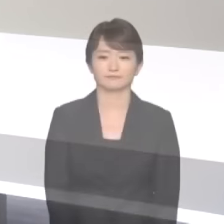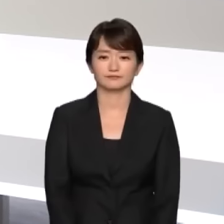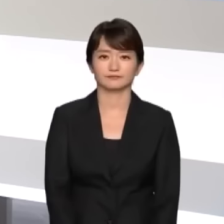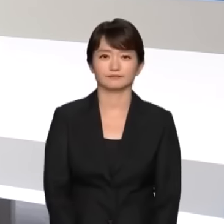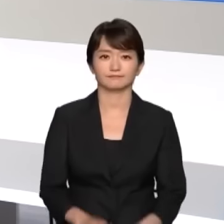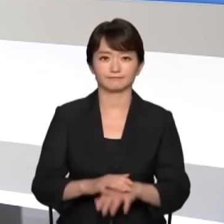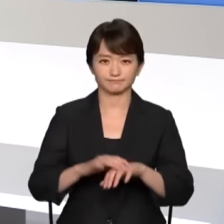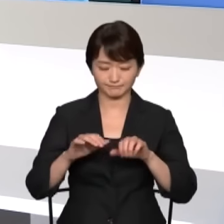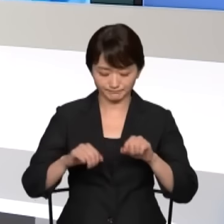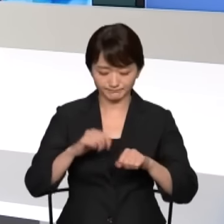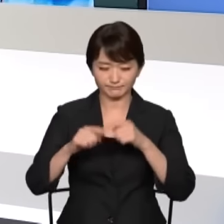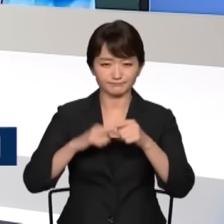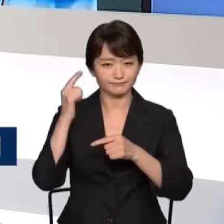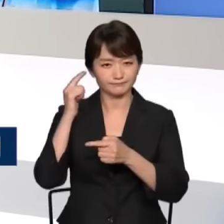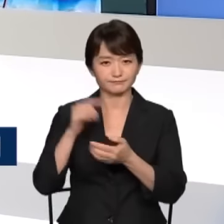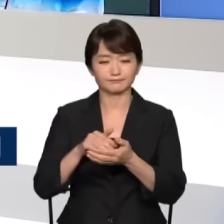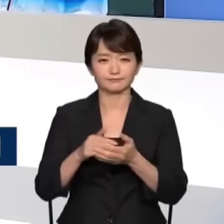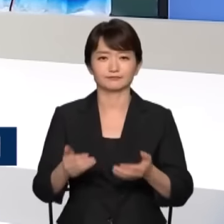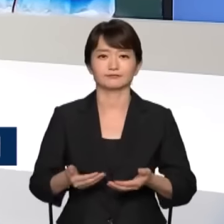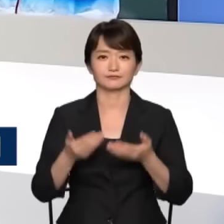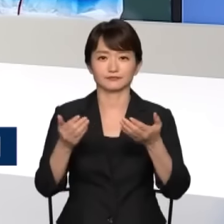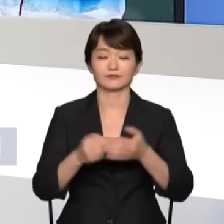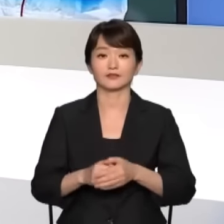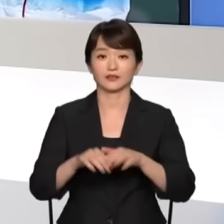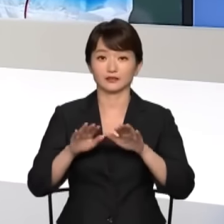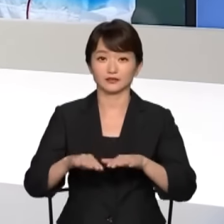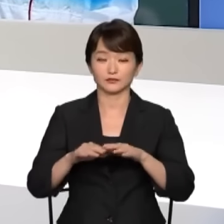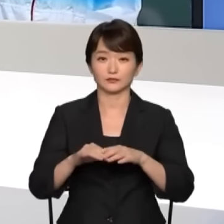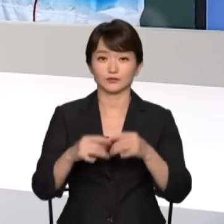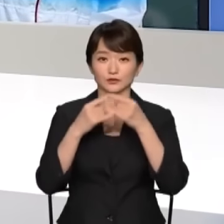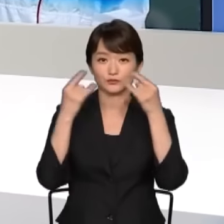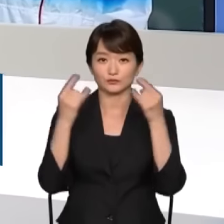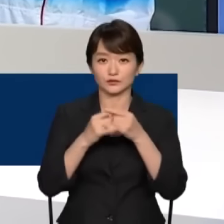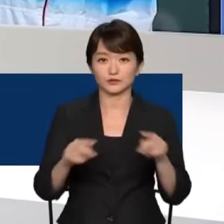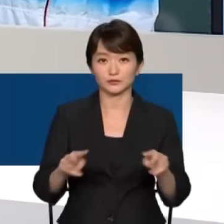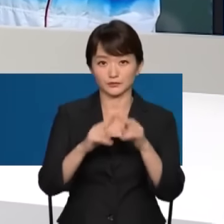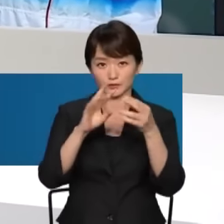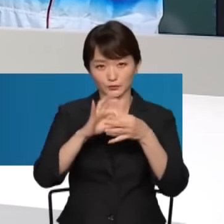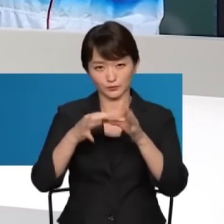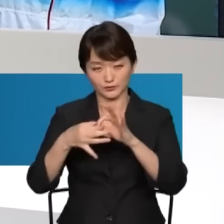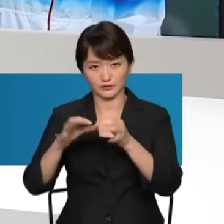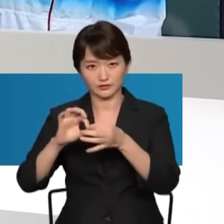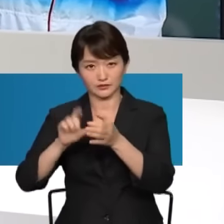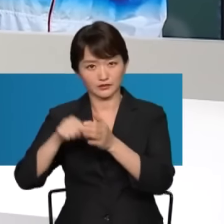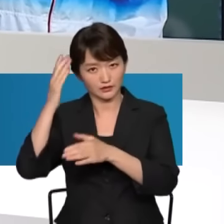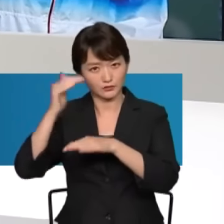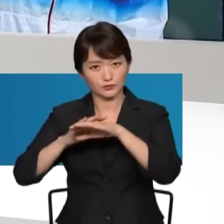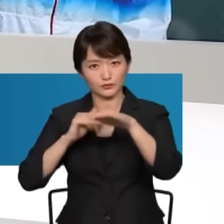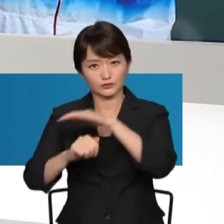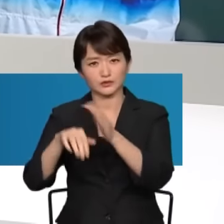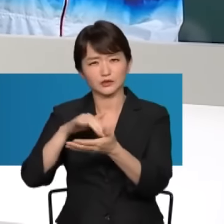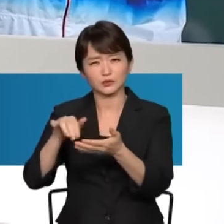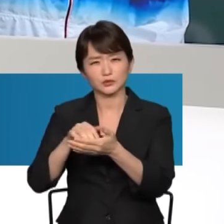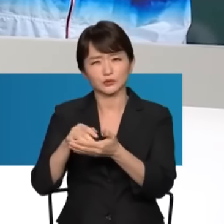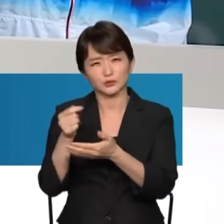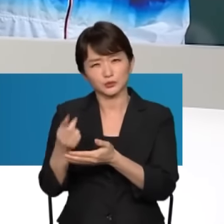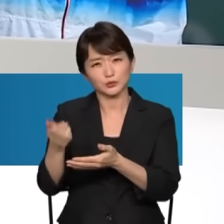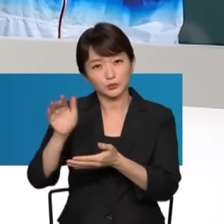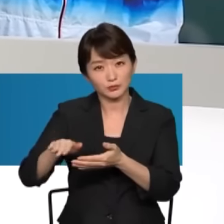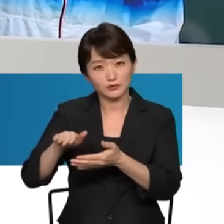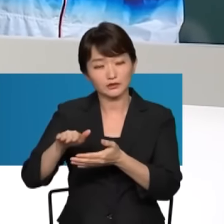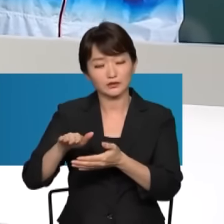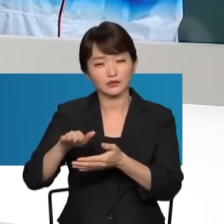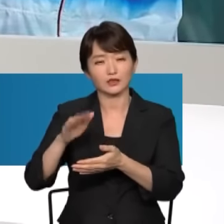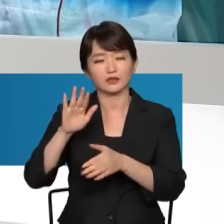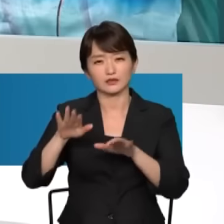뉴스룸을 시작하겠습니다. 이번 파리올림픽에서 우리 선수단의 규모는 작았지만 역대 최대 성과를 눈앞에 두고